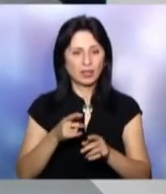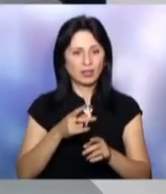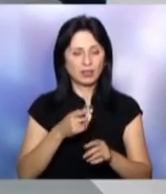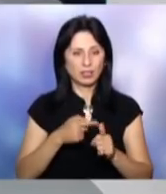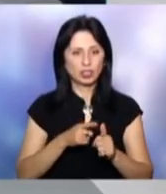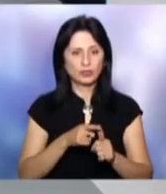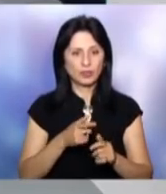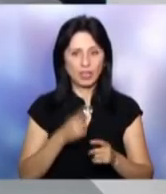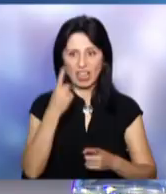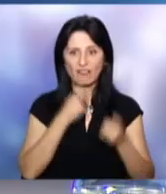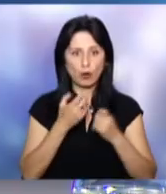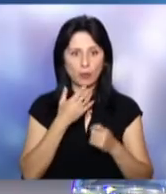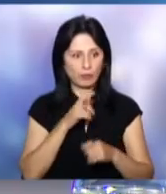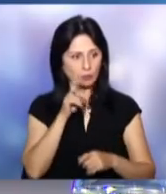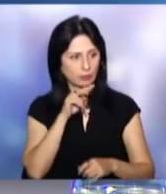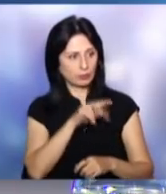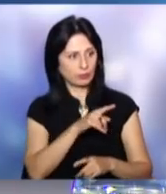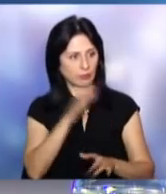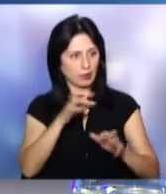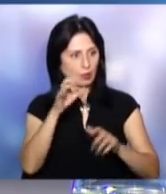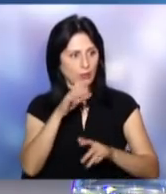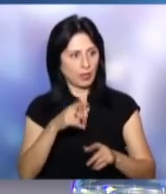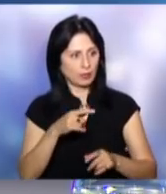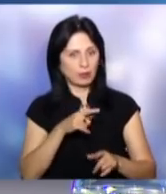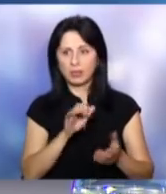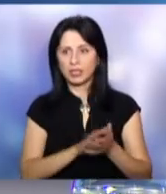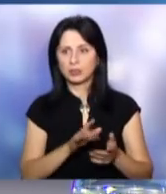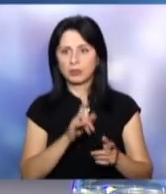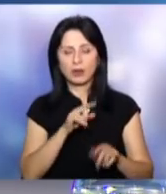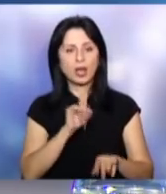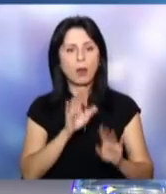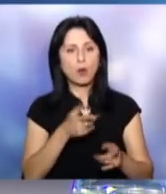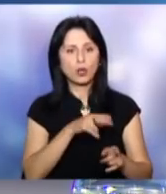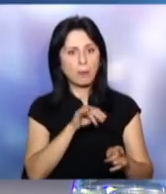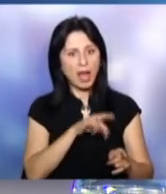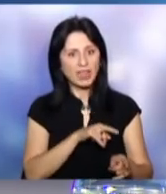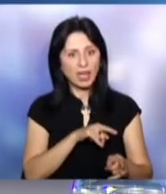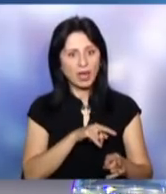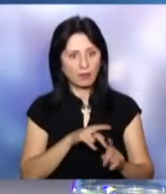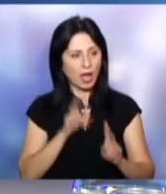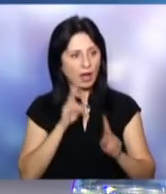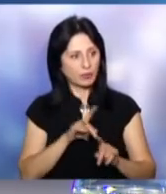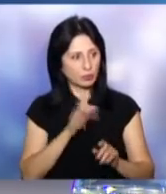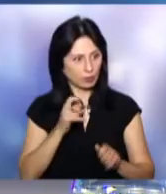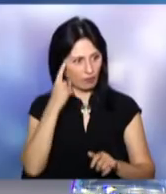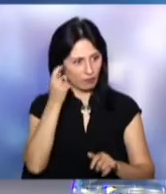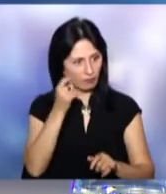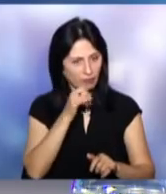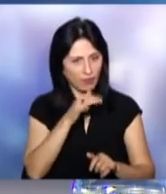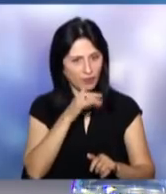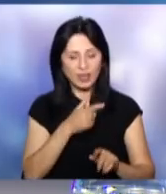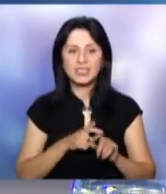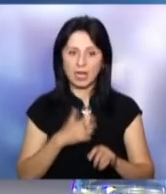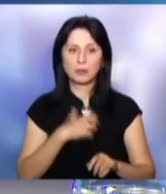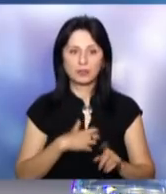შესახებ, როდესაც არ ვართ ინფორმირებული, როდესაც ხედავთ, რომ მას პანიკური შეტევა აქვს, ან ვერ ხვდებით, რომ პანიკური შეტევა, ან არ ვიცით სწორად როგორ მოიქცეთ. აი ეს